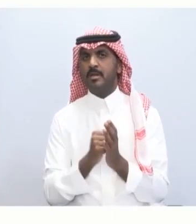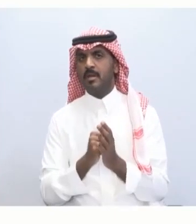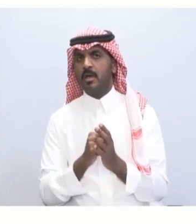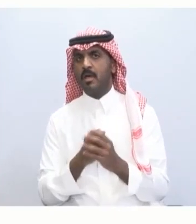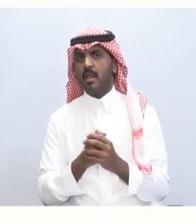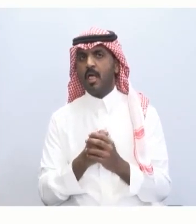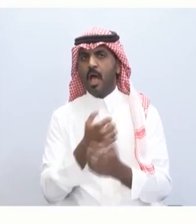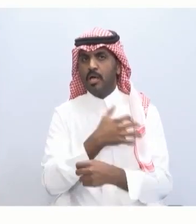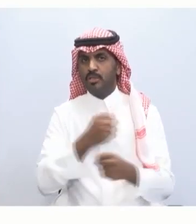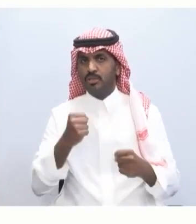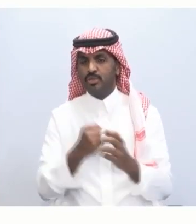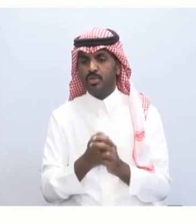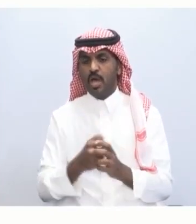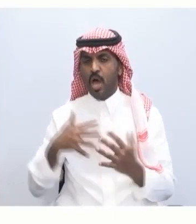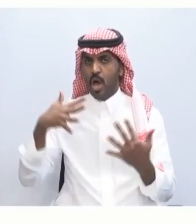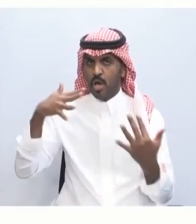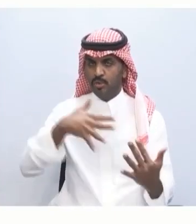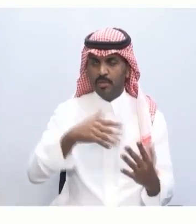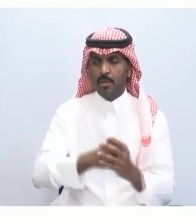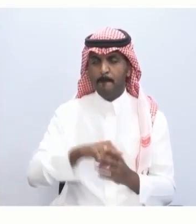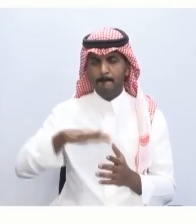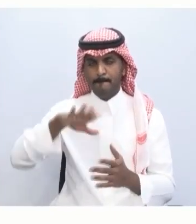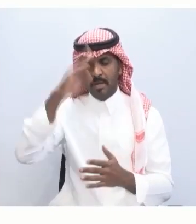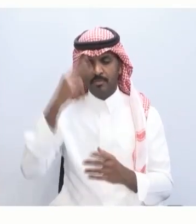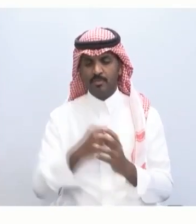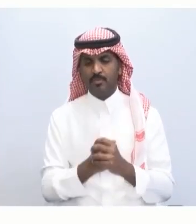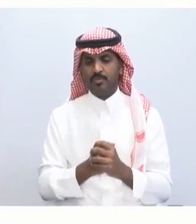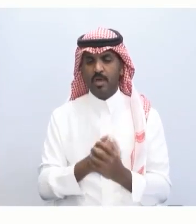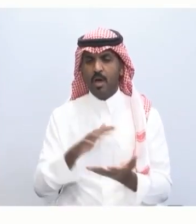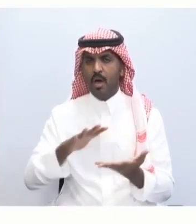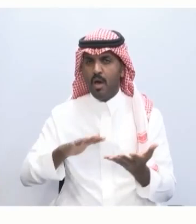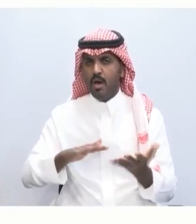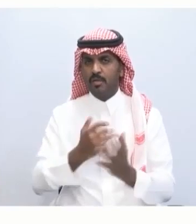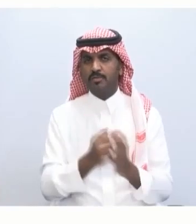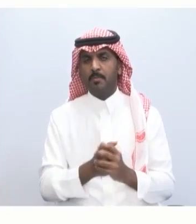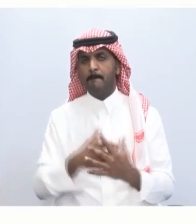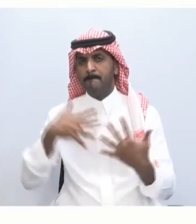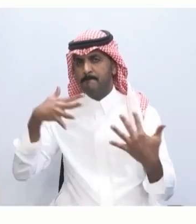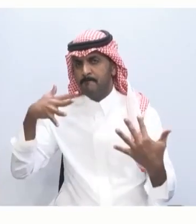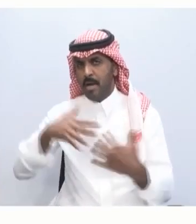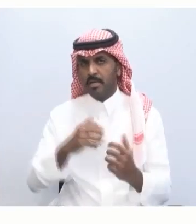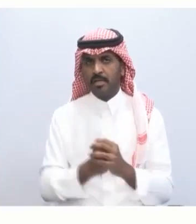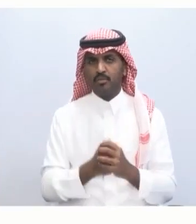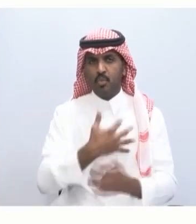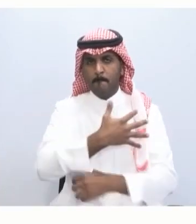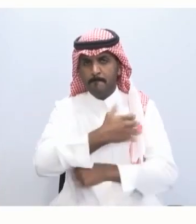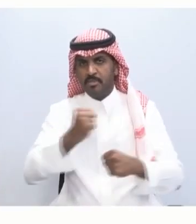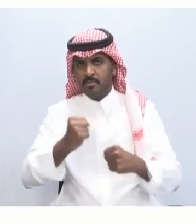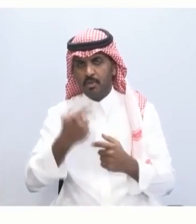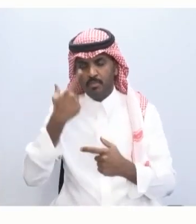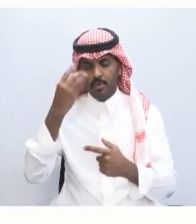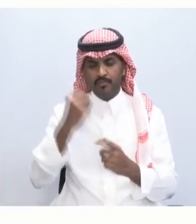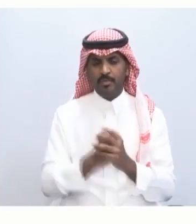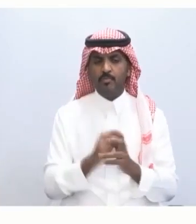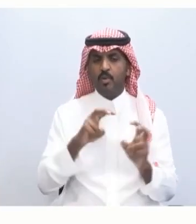هجم عليه الملك عبد العزيز هو ورجاله ودارت معركه المصمك المشهوره هذا ما